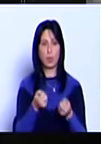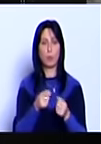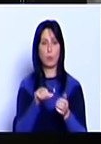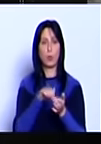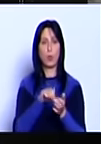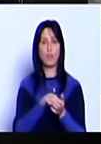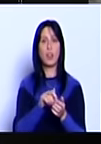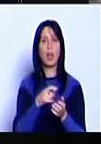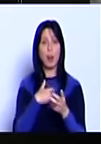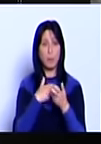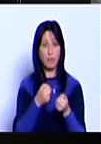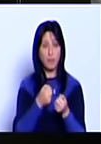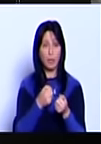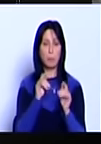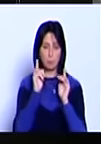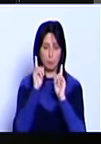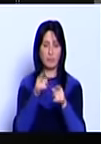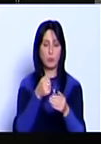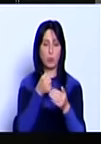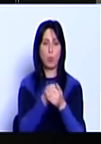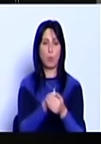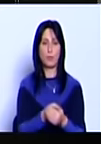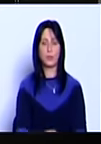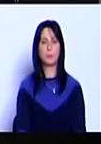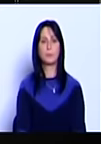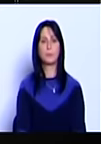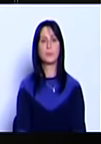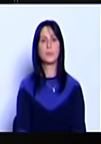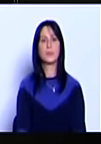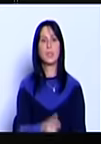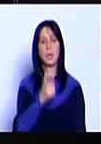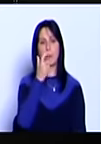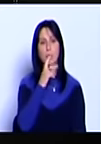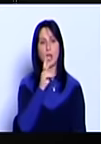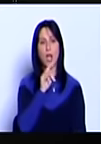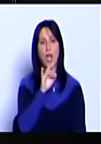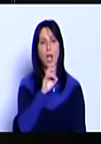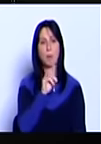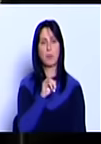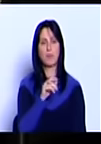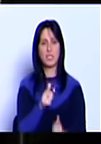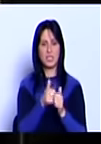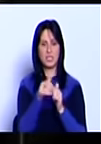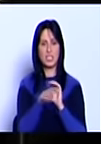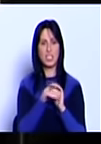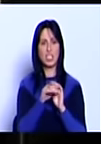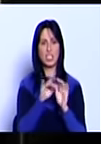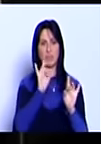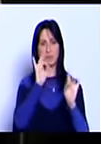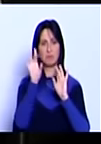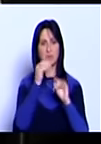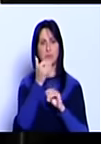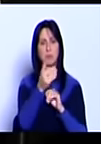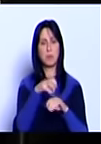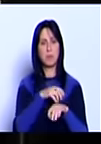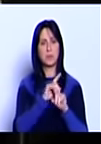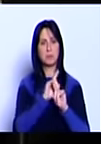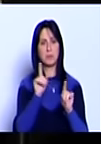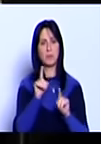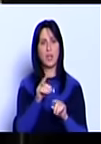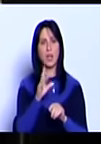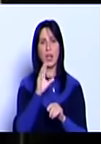და რა ხამღებულობ, მივდივარ ბოლომდე. ბატონო კახაბერ, ცოტა უცნაური წინასაარჩევნო კლიპი აქვს თქვენს პარტიას,